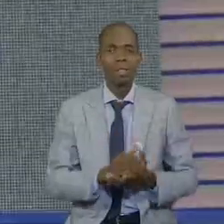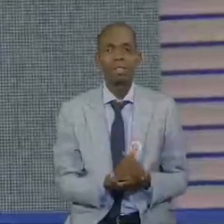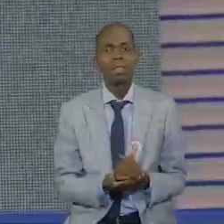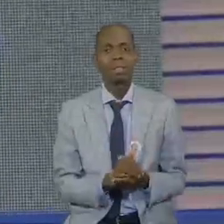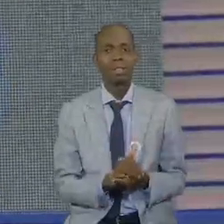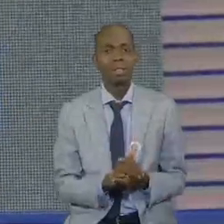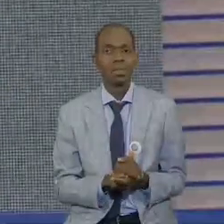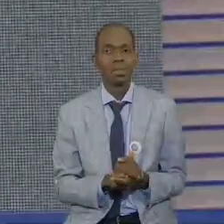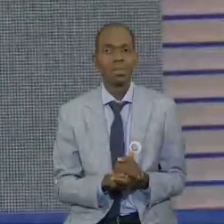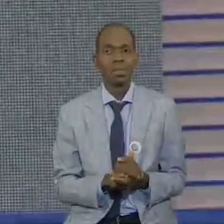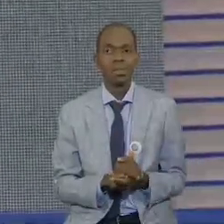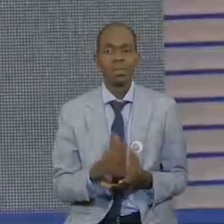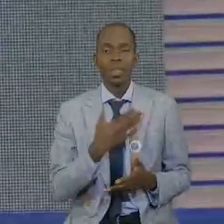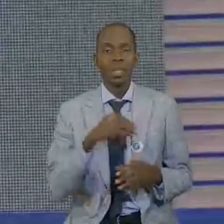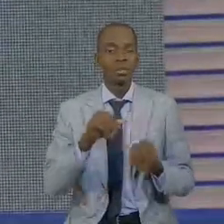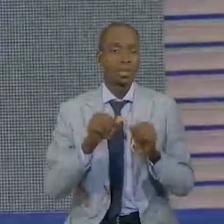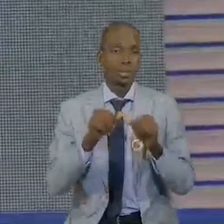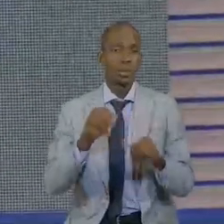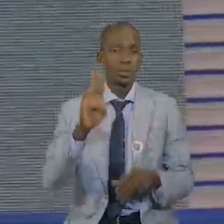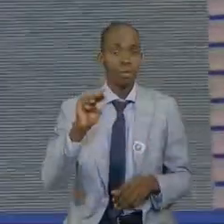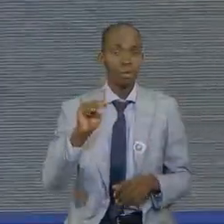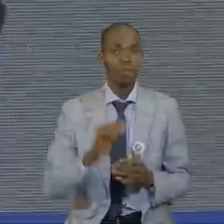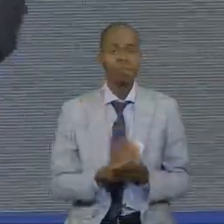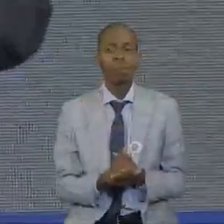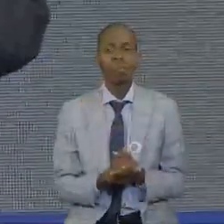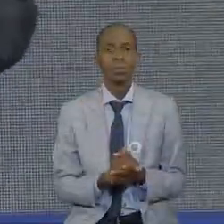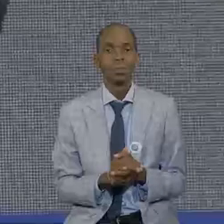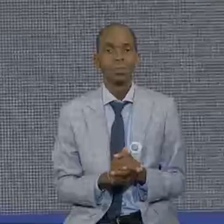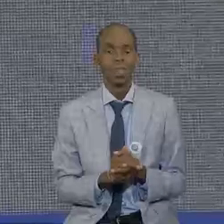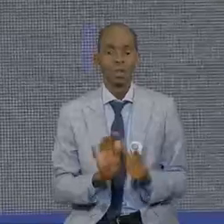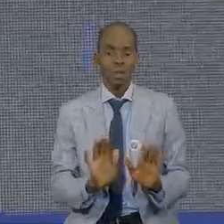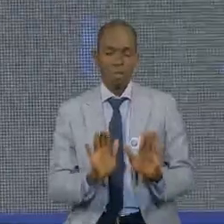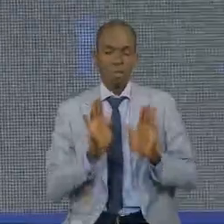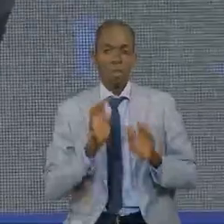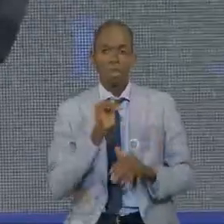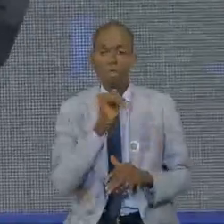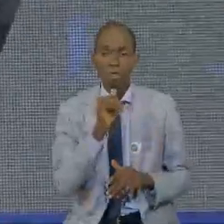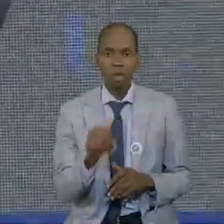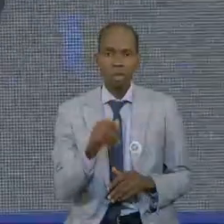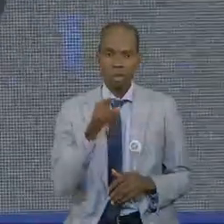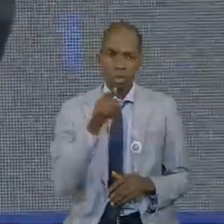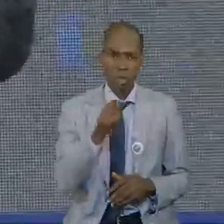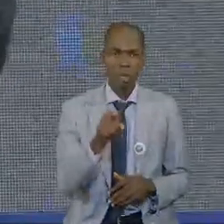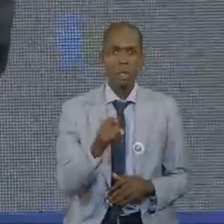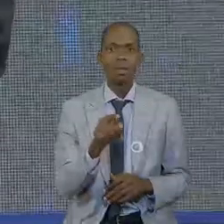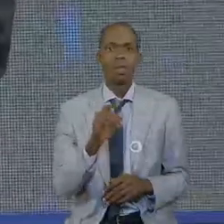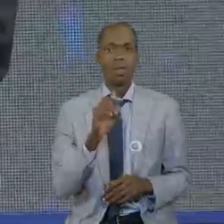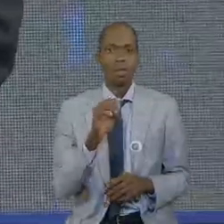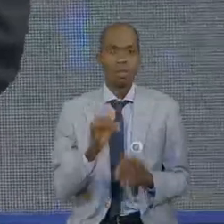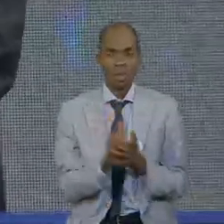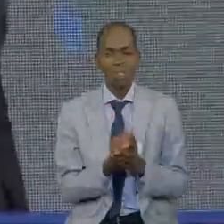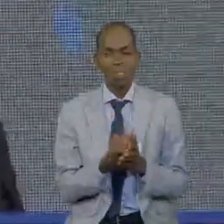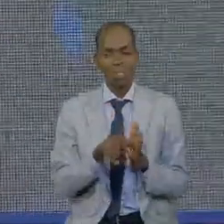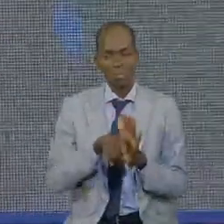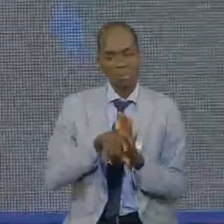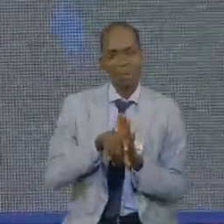ton secours. And then in verse 14, verset 14. Fear not, thou worm Jacob. Ne